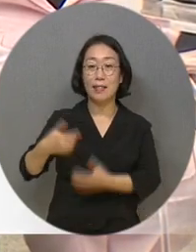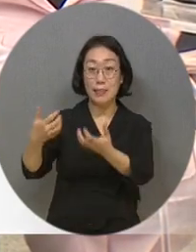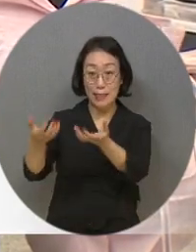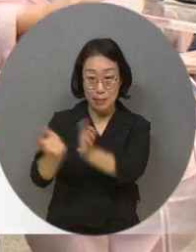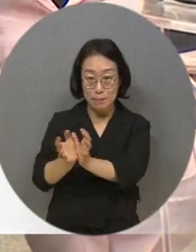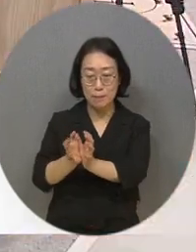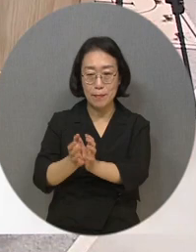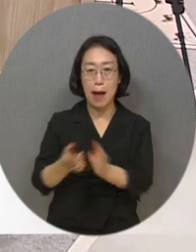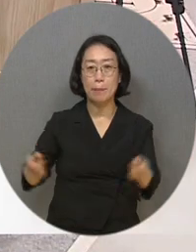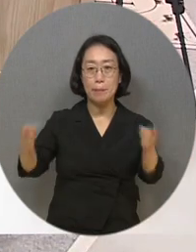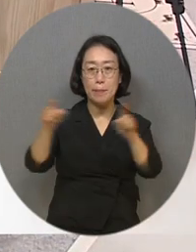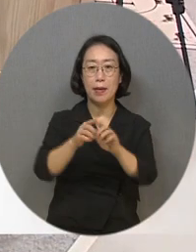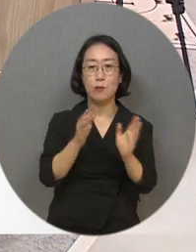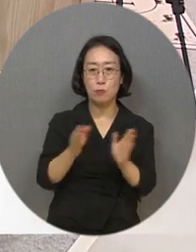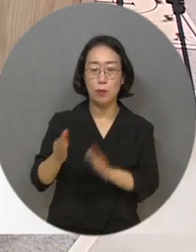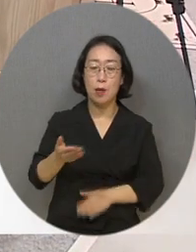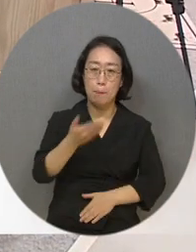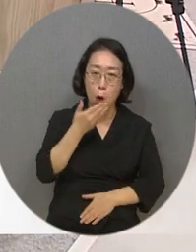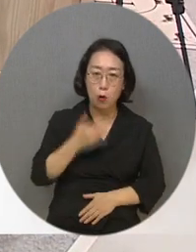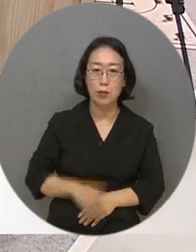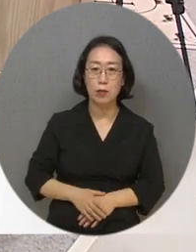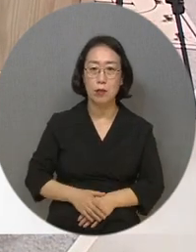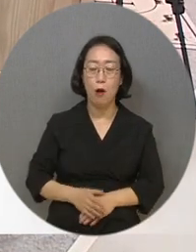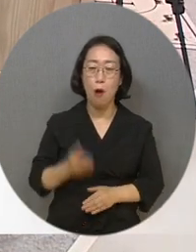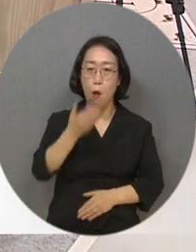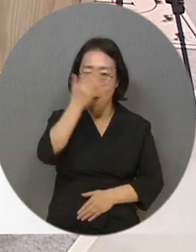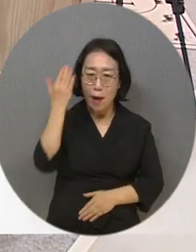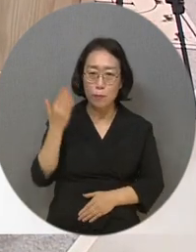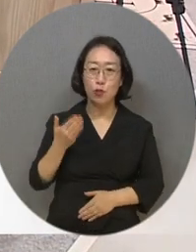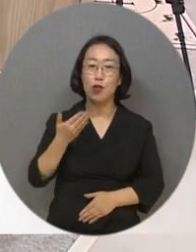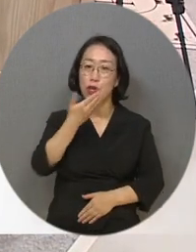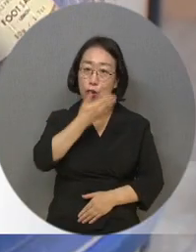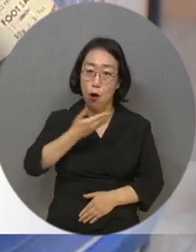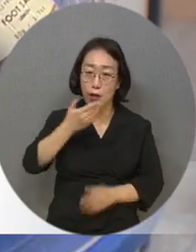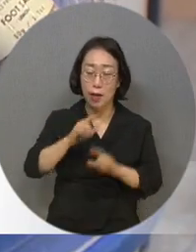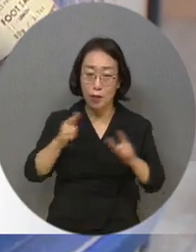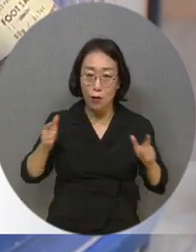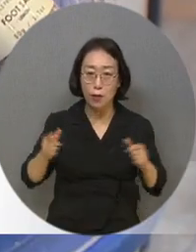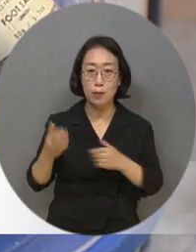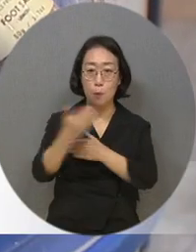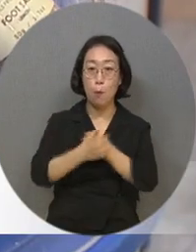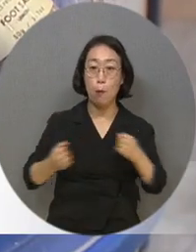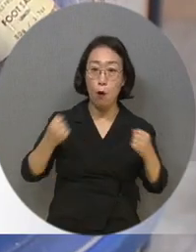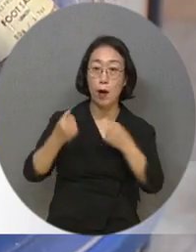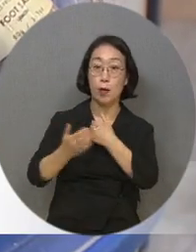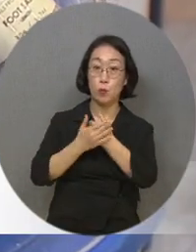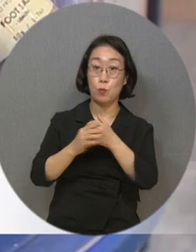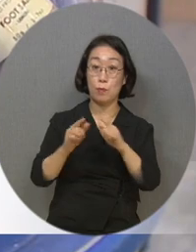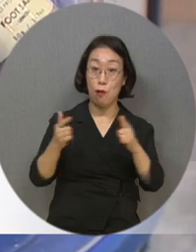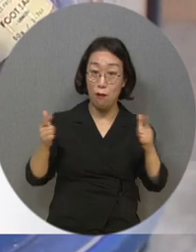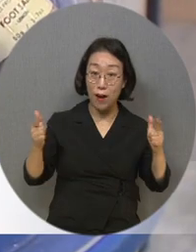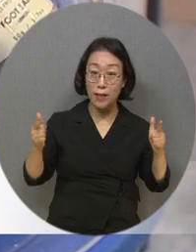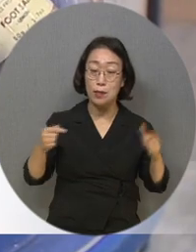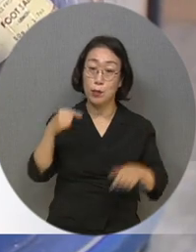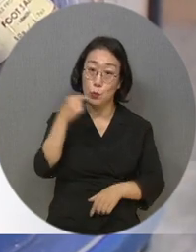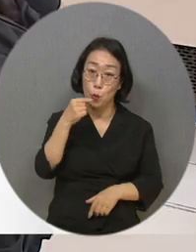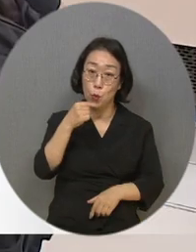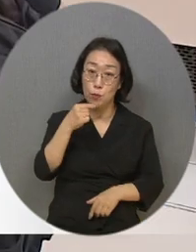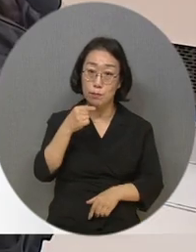박람회는 식품, 미용, 헬스케어 용품 등 다채로운 모습으로 변신한 소금